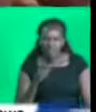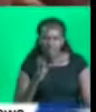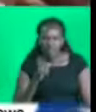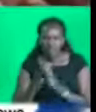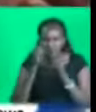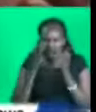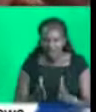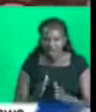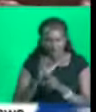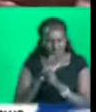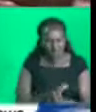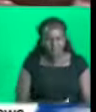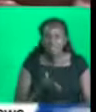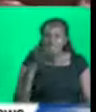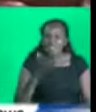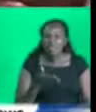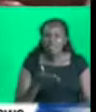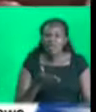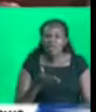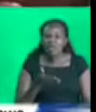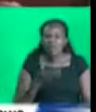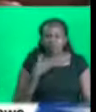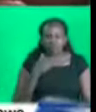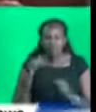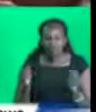wa Gatatha wananyanyaswa zaidi yake ya Mungu. Tunataka tuokolewe na